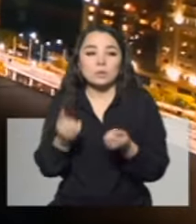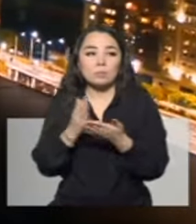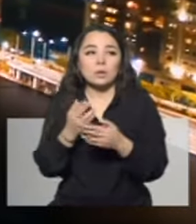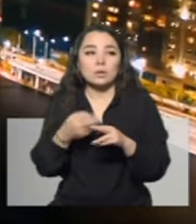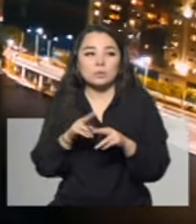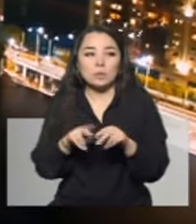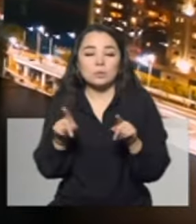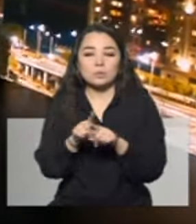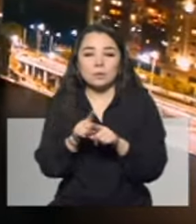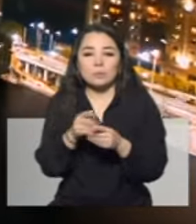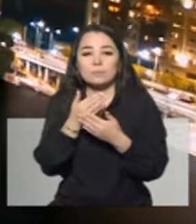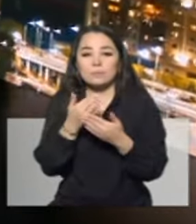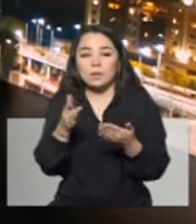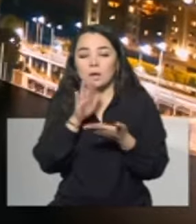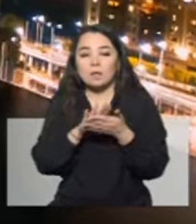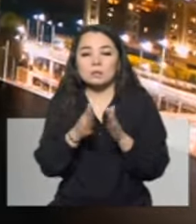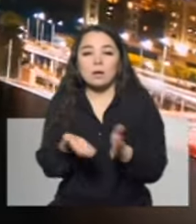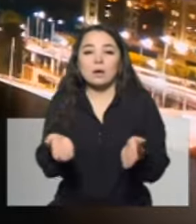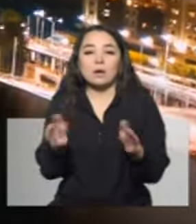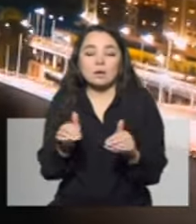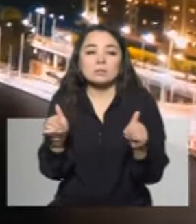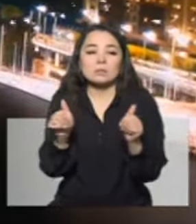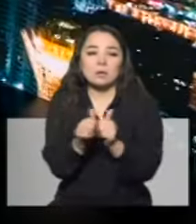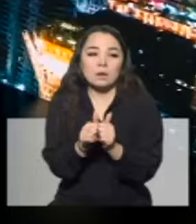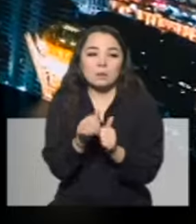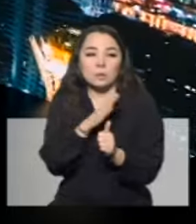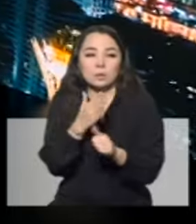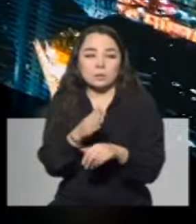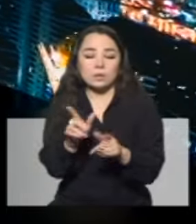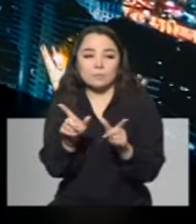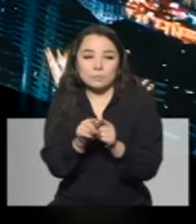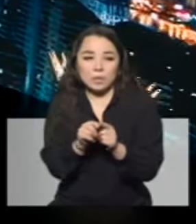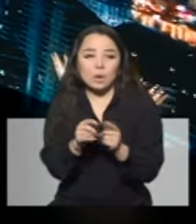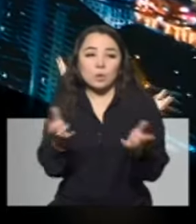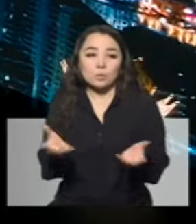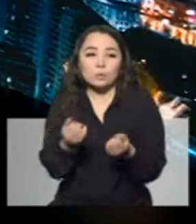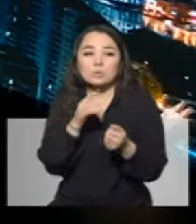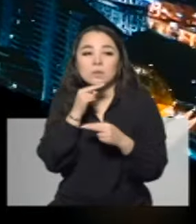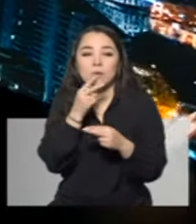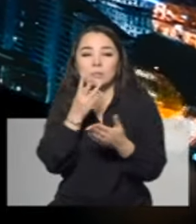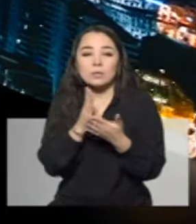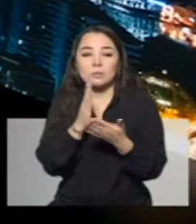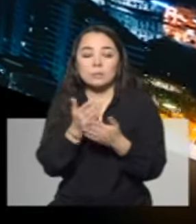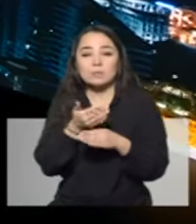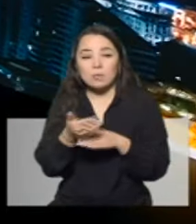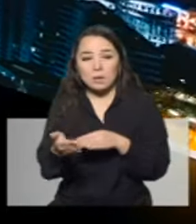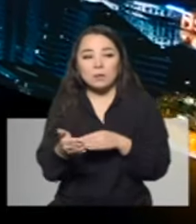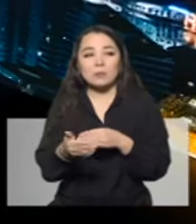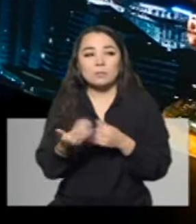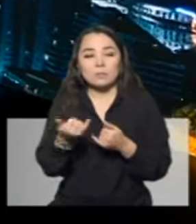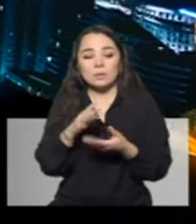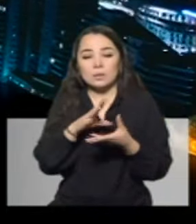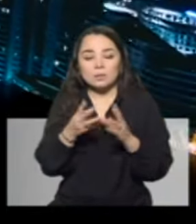Оның сыңары соңғы сәтке дейін қасынан кетпеген. Құтқару сәтін қазір назарларыңызға ұсынамыз, ал